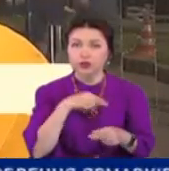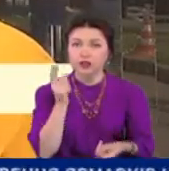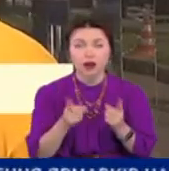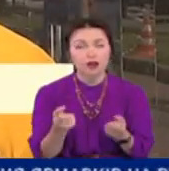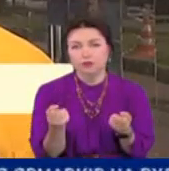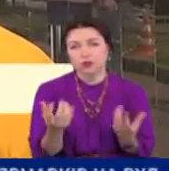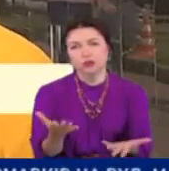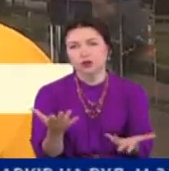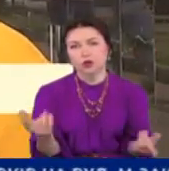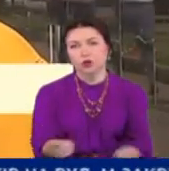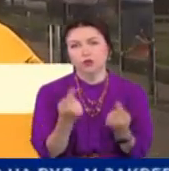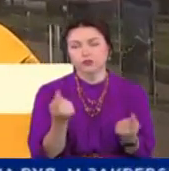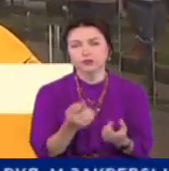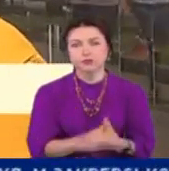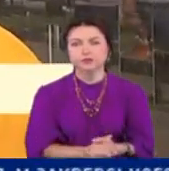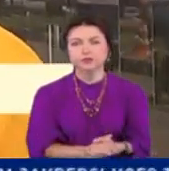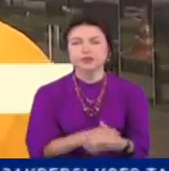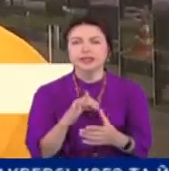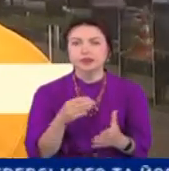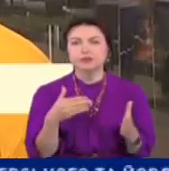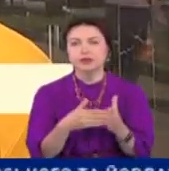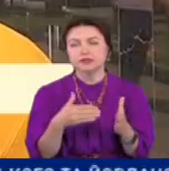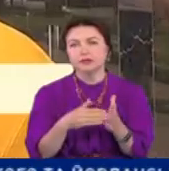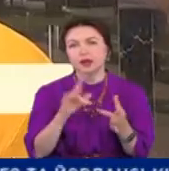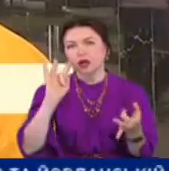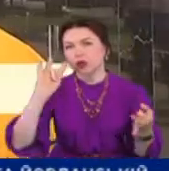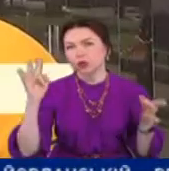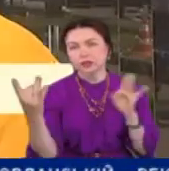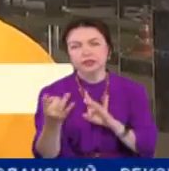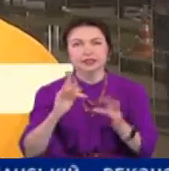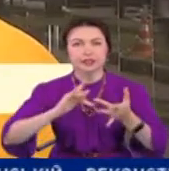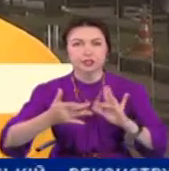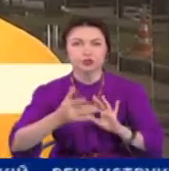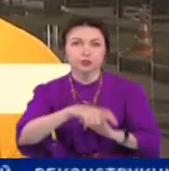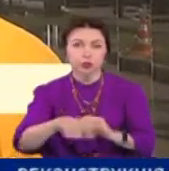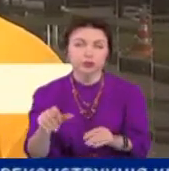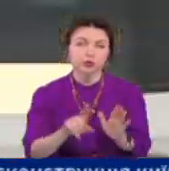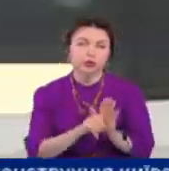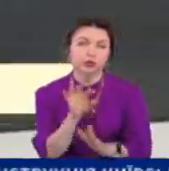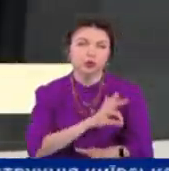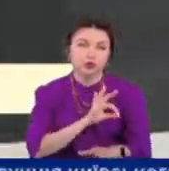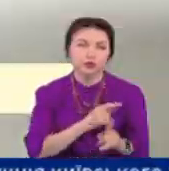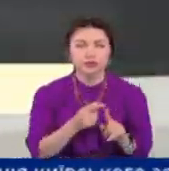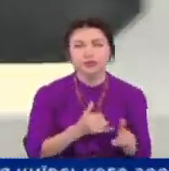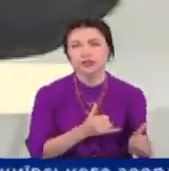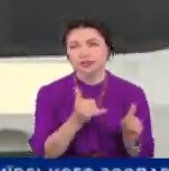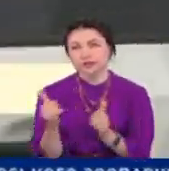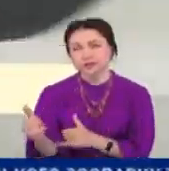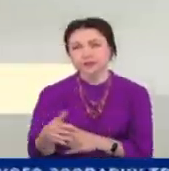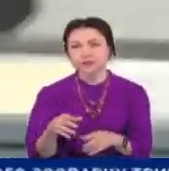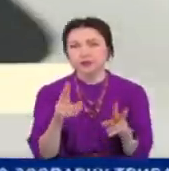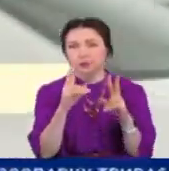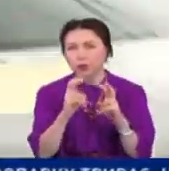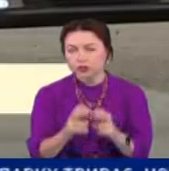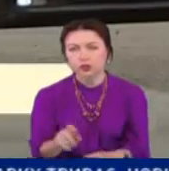існувала. І максимальний розголос у ЗМІ, щоб люди почали користуватися цим сервісом. Моніторинг мають провести